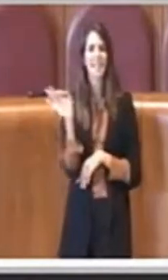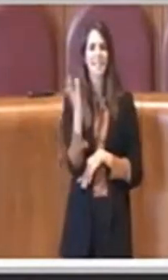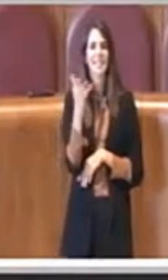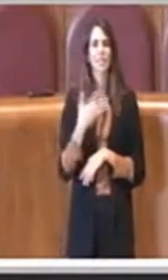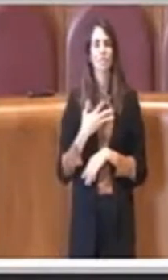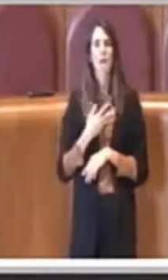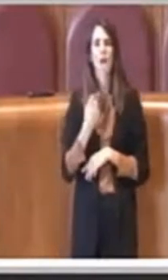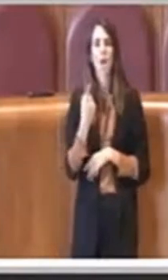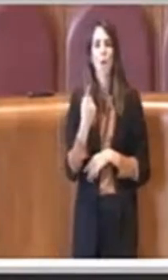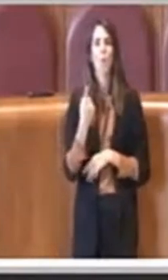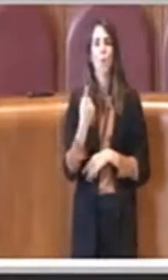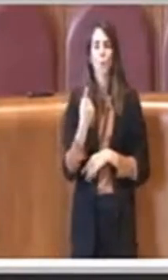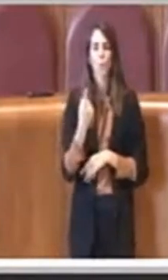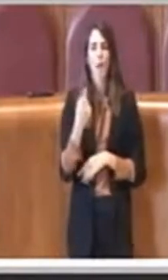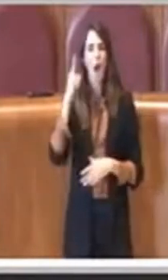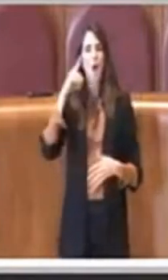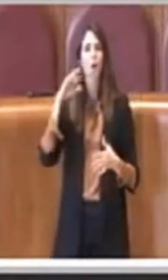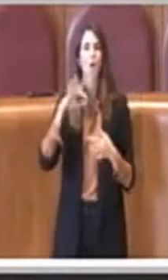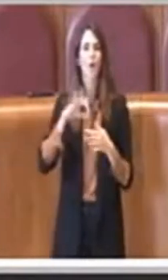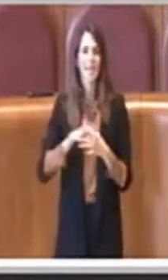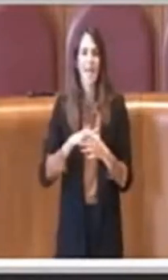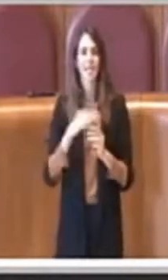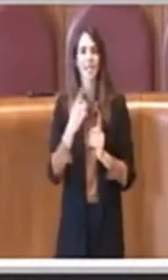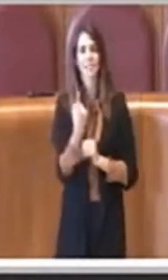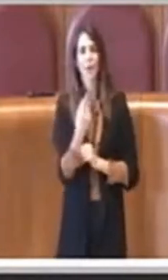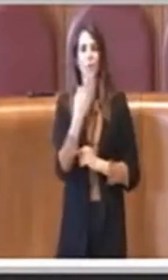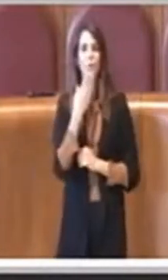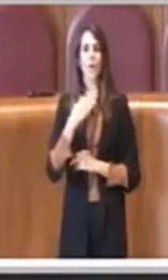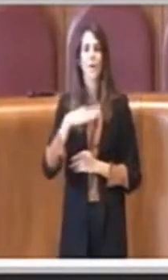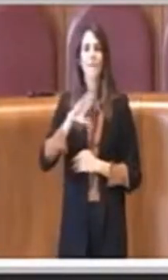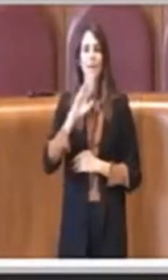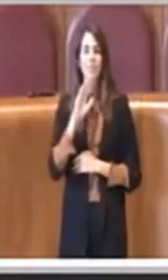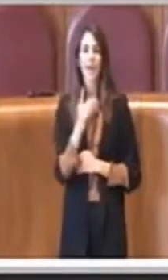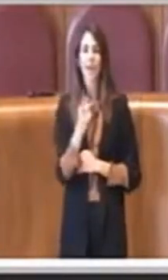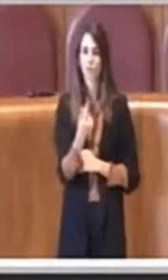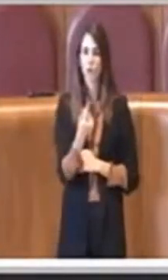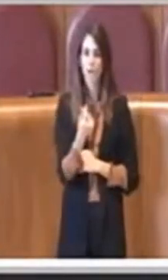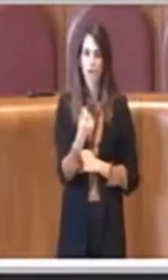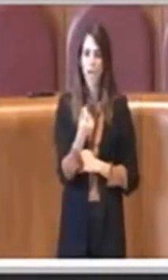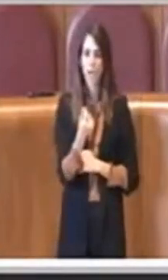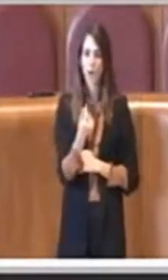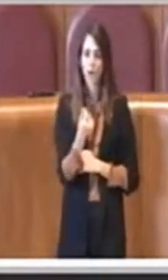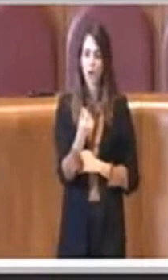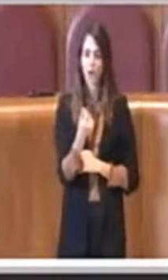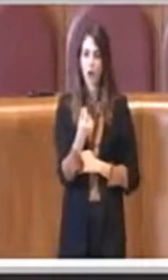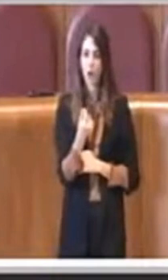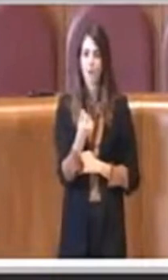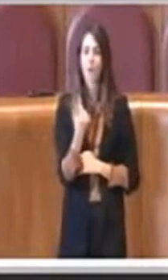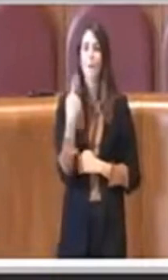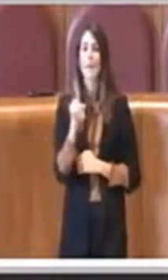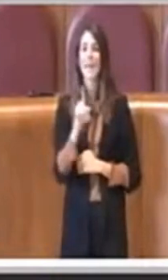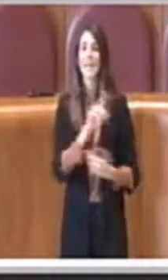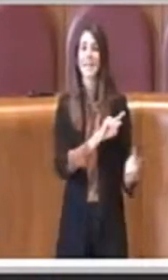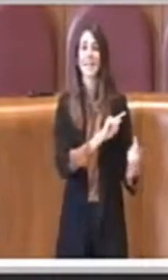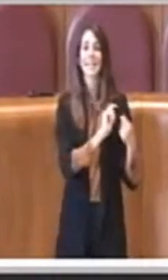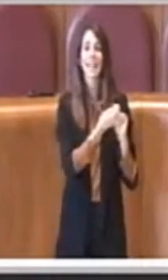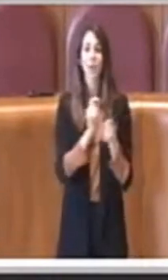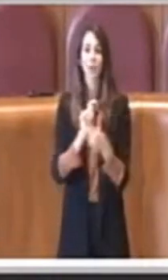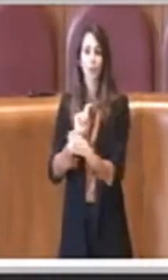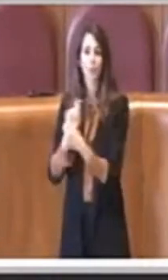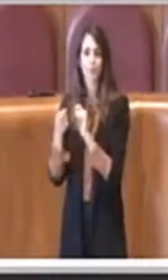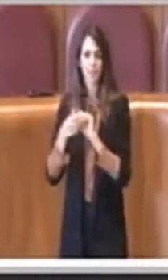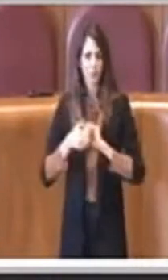anche come dire, un vantaggio economico sulla eventuale trasformazione.